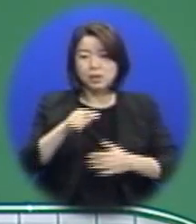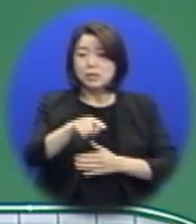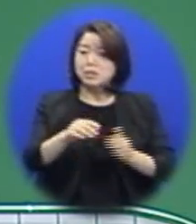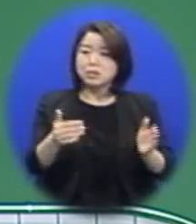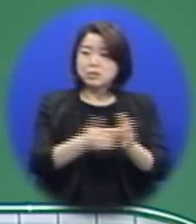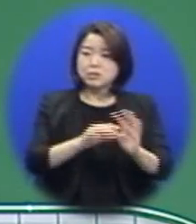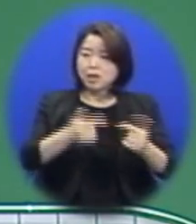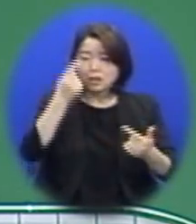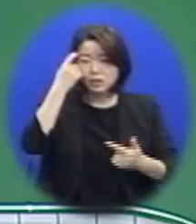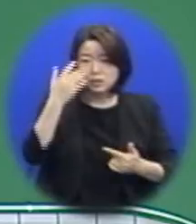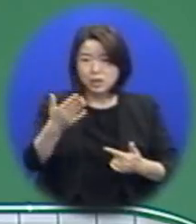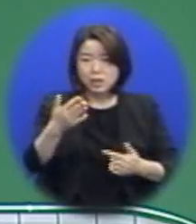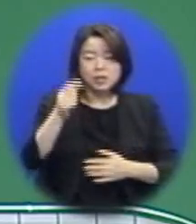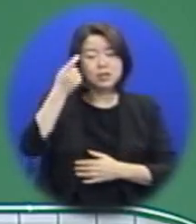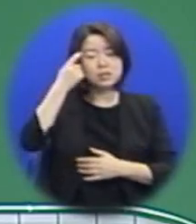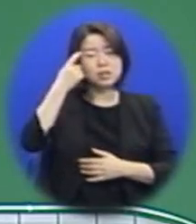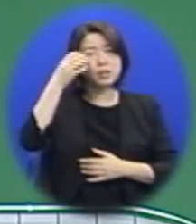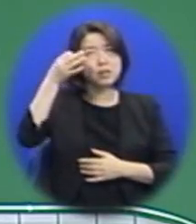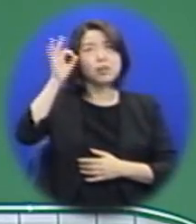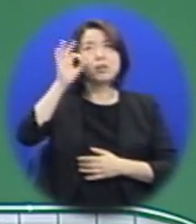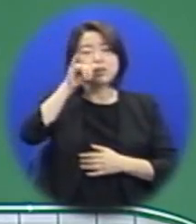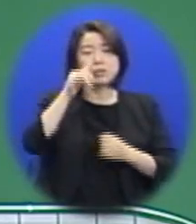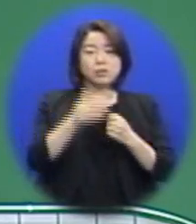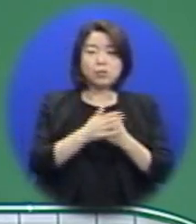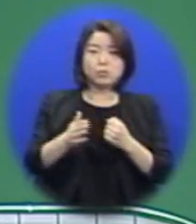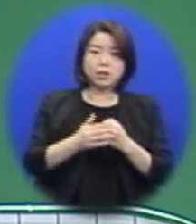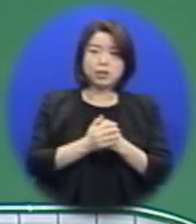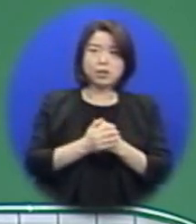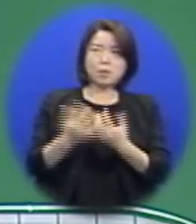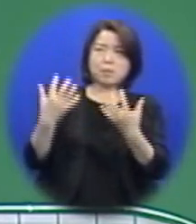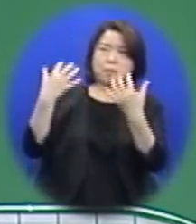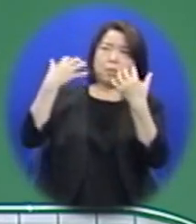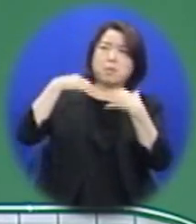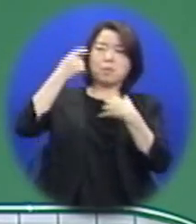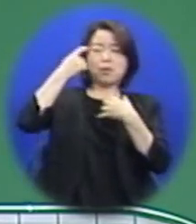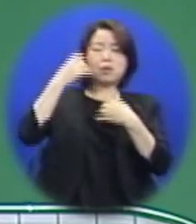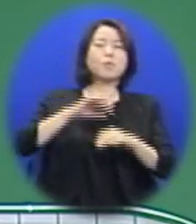생각이 선뜻 이 시편 기자에게 엄습해 온 겁니다.